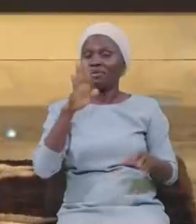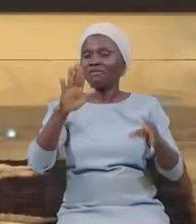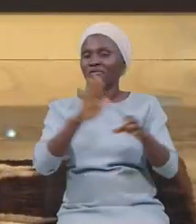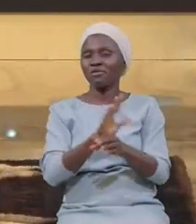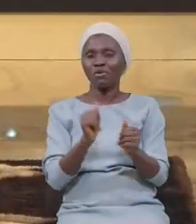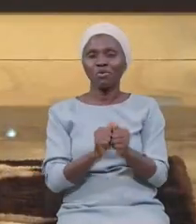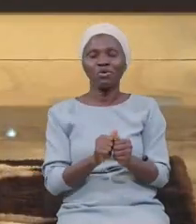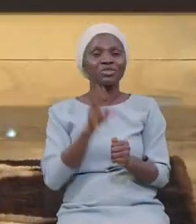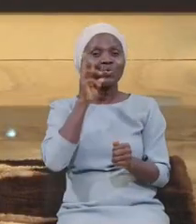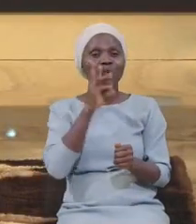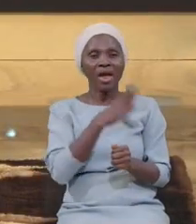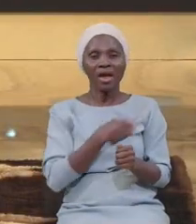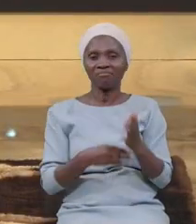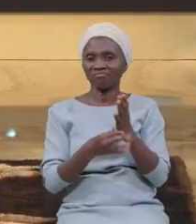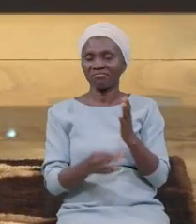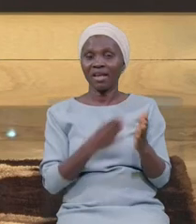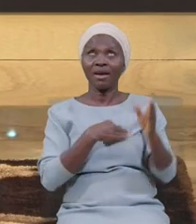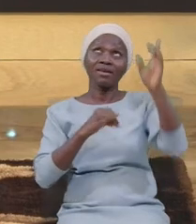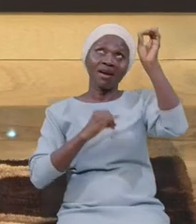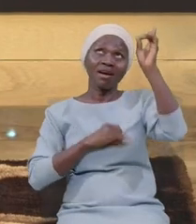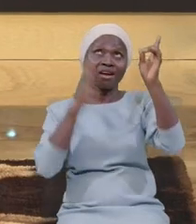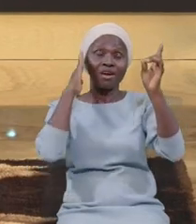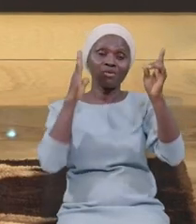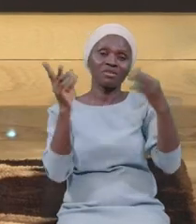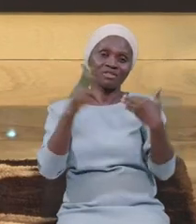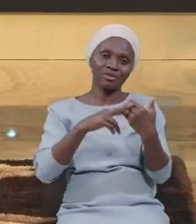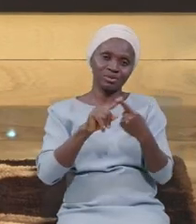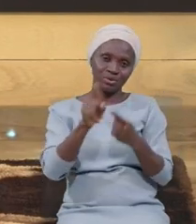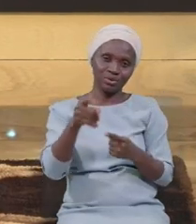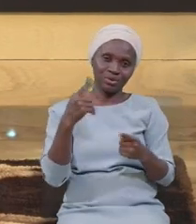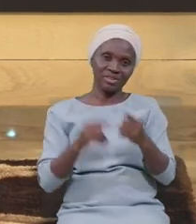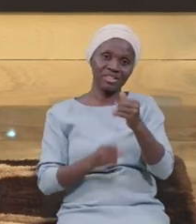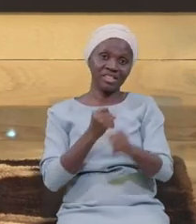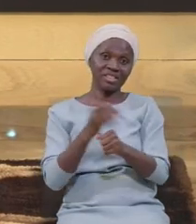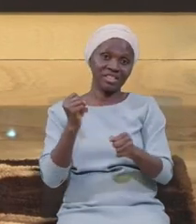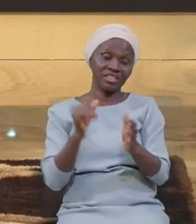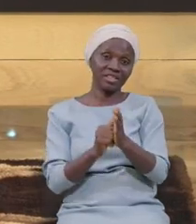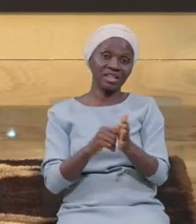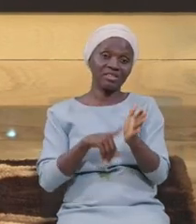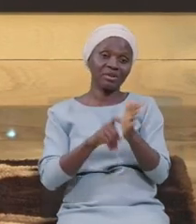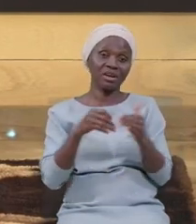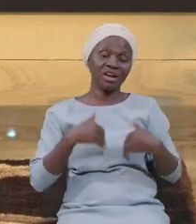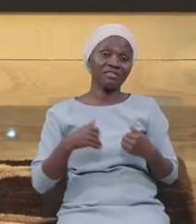Je vous remplacerai les années qu'ont dévoré la sauterelle.